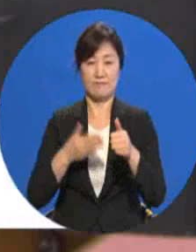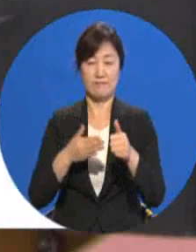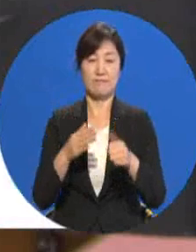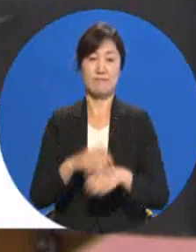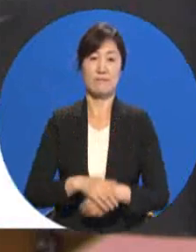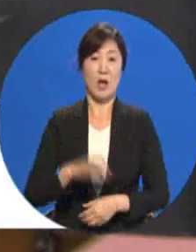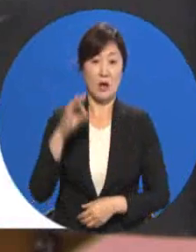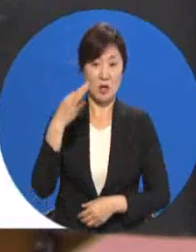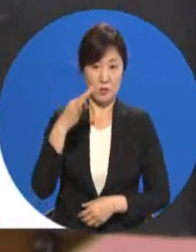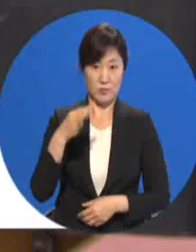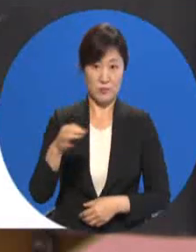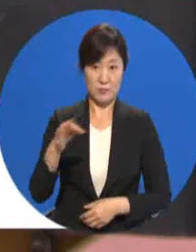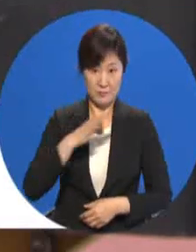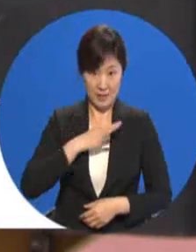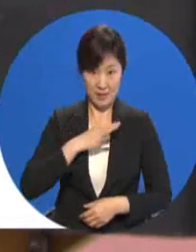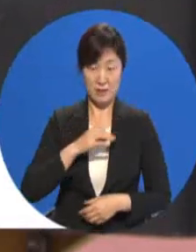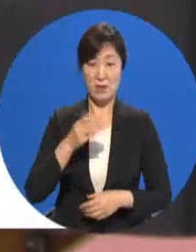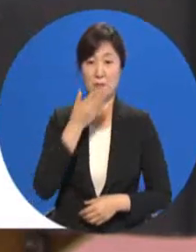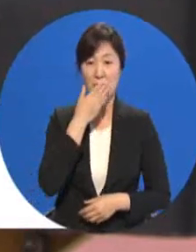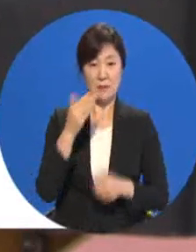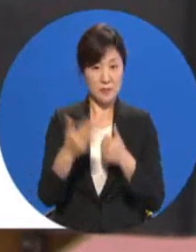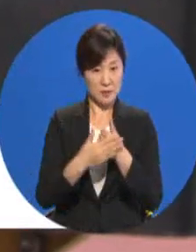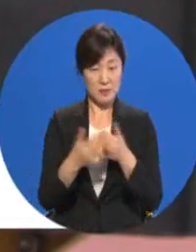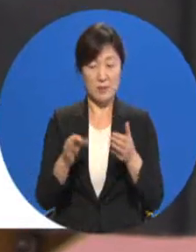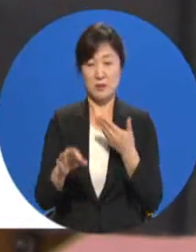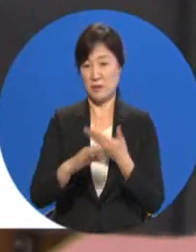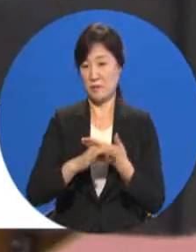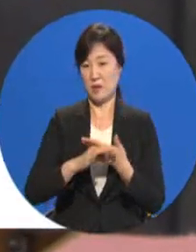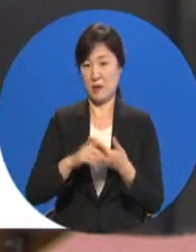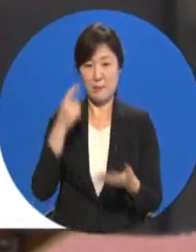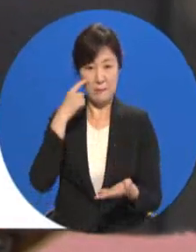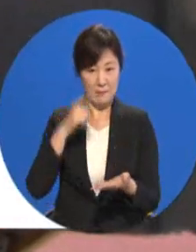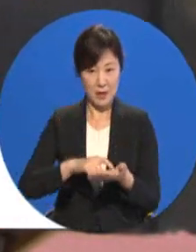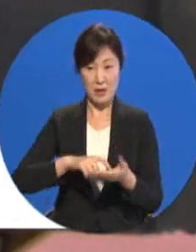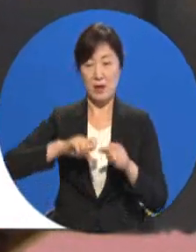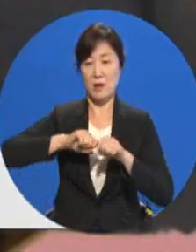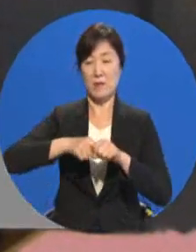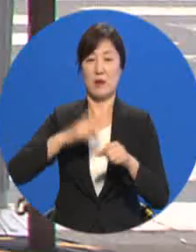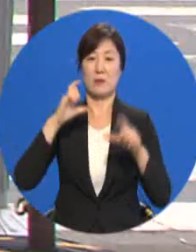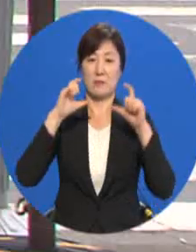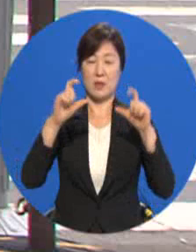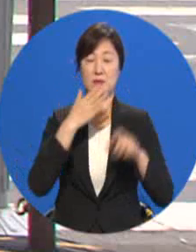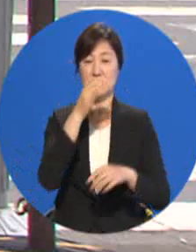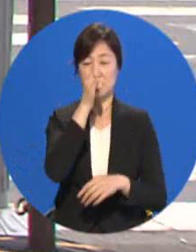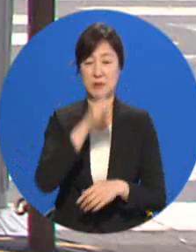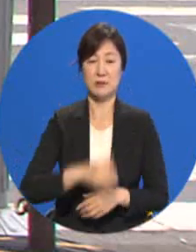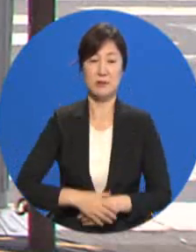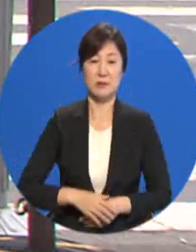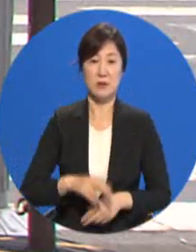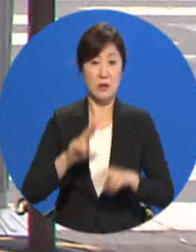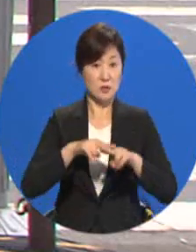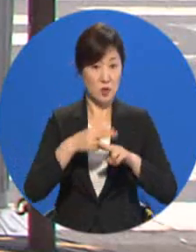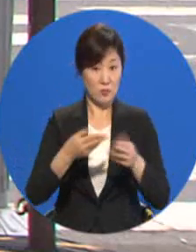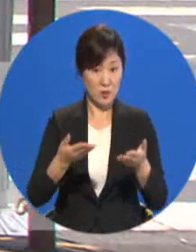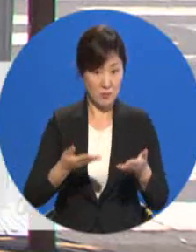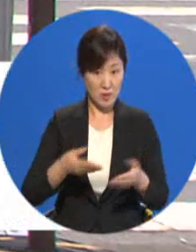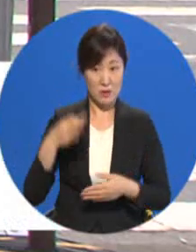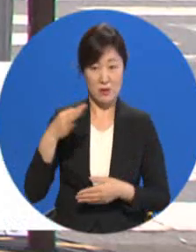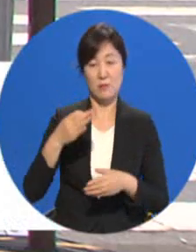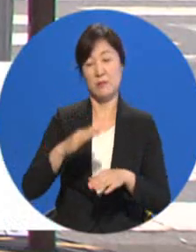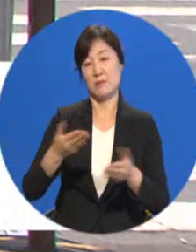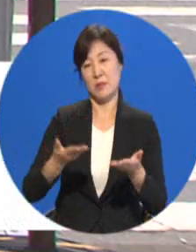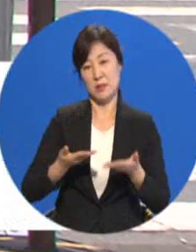음식물 등을 받을 경우 다뤄진 선거법에 따라 과태료를 부과할 수 있기 때문입니다 3 모레나 이따 분포를 받은 경우